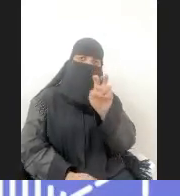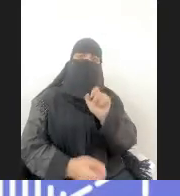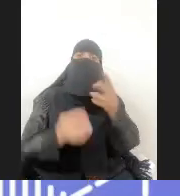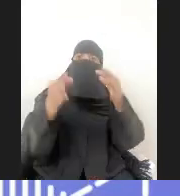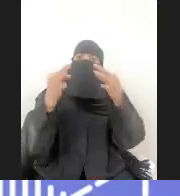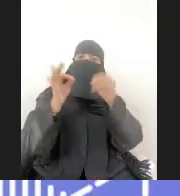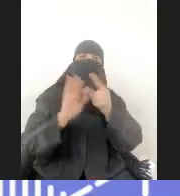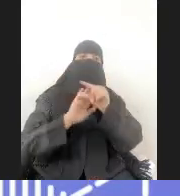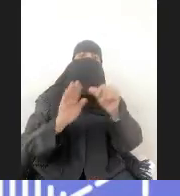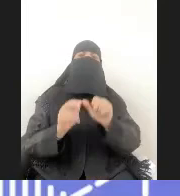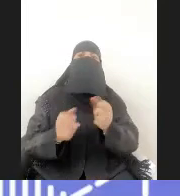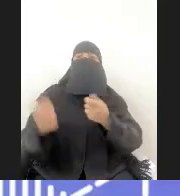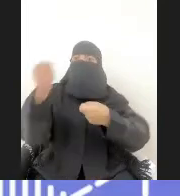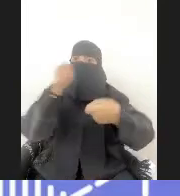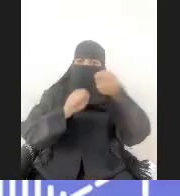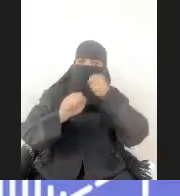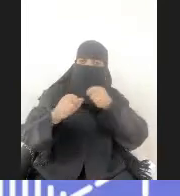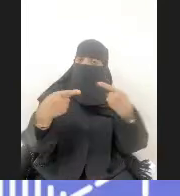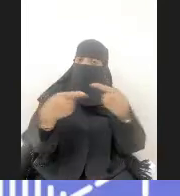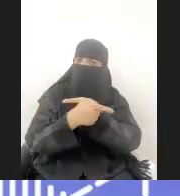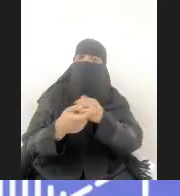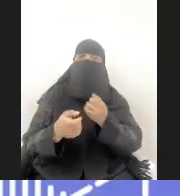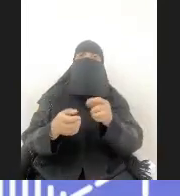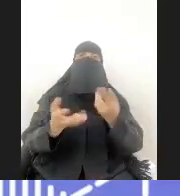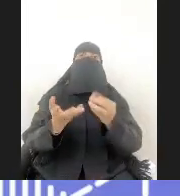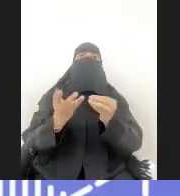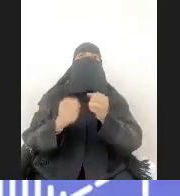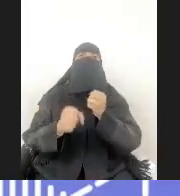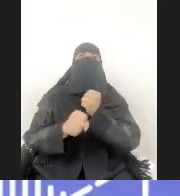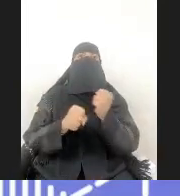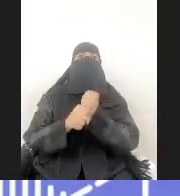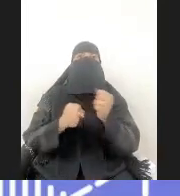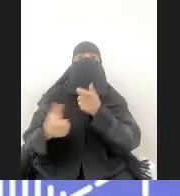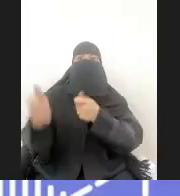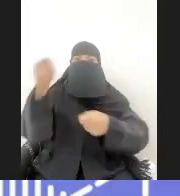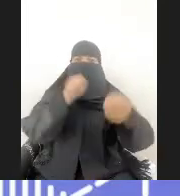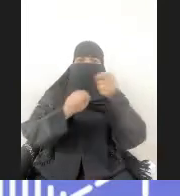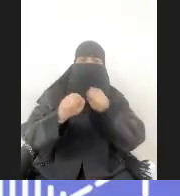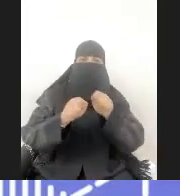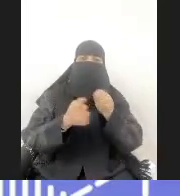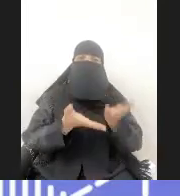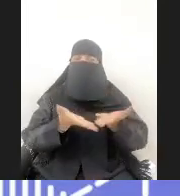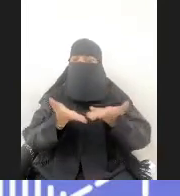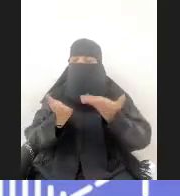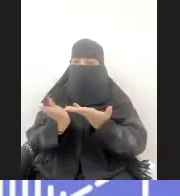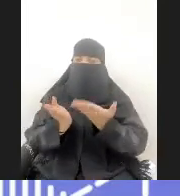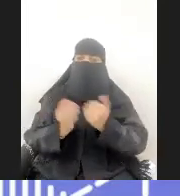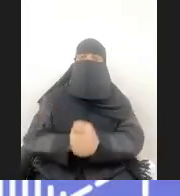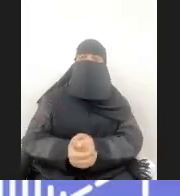ودور التصميم التعليمي في العملية التعليمية. فمرحبا بك دكتور علي.